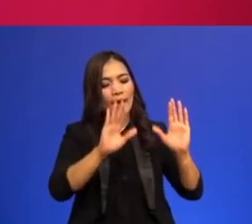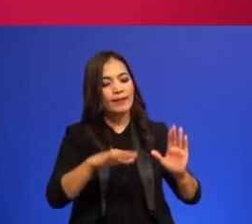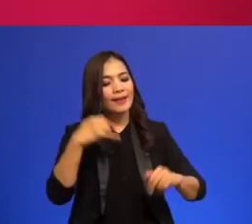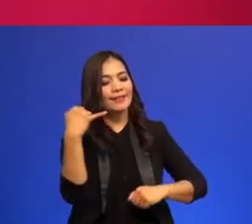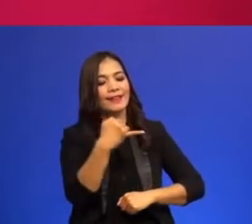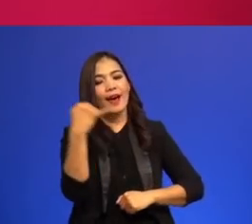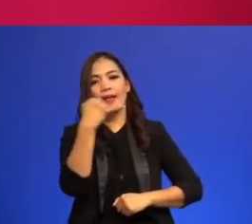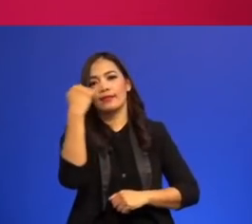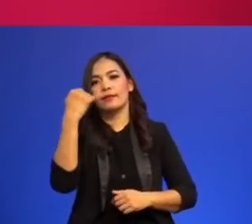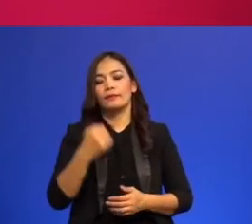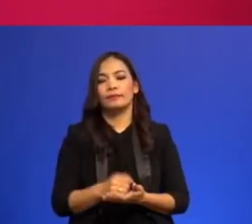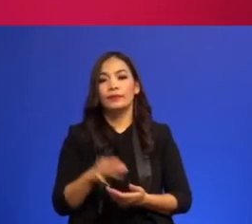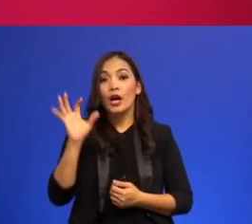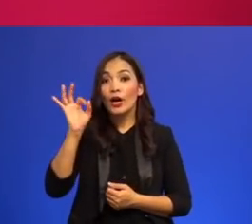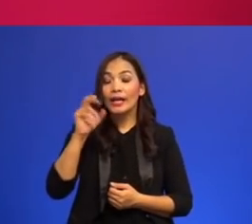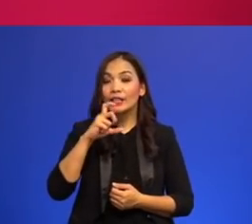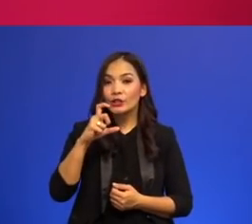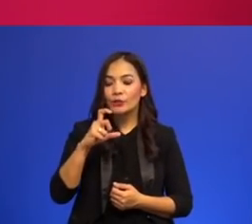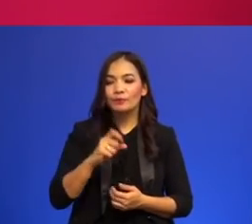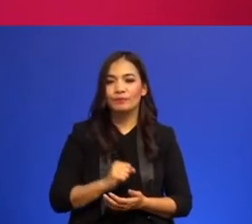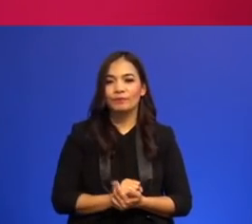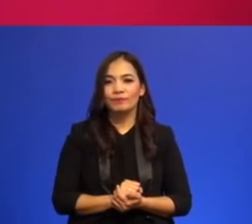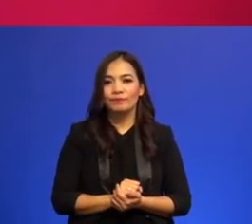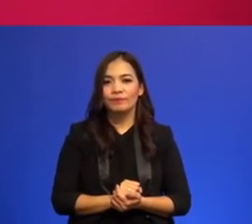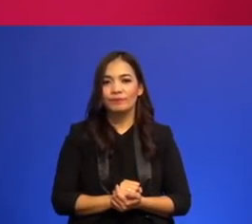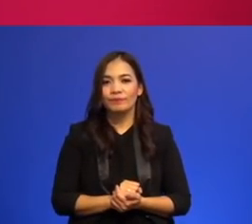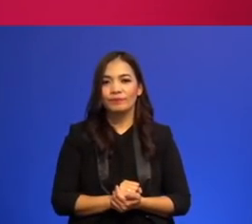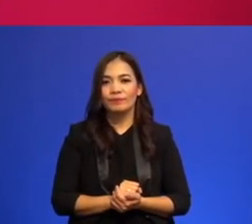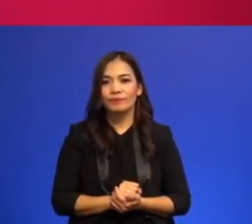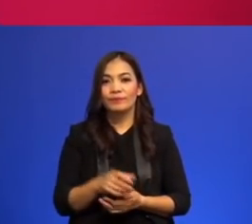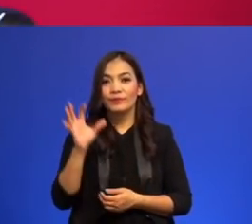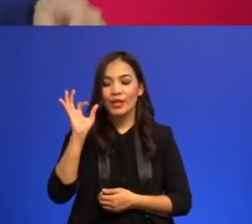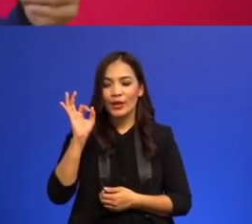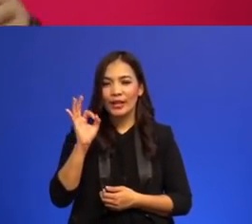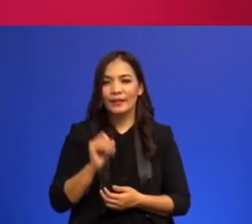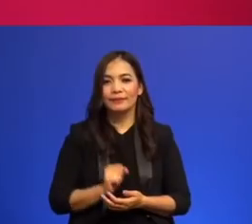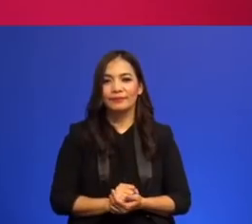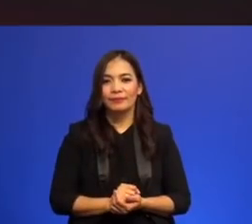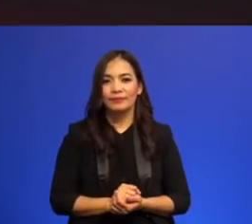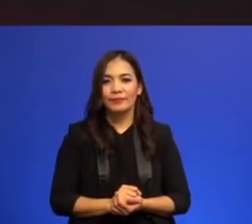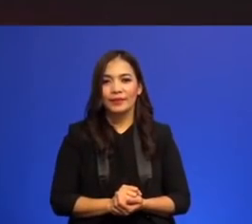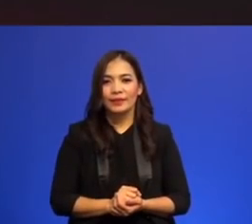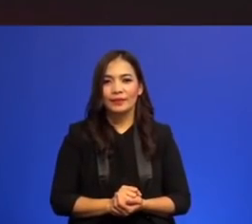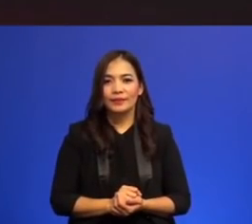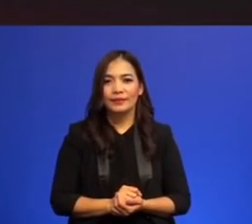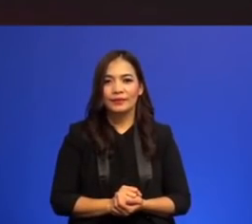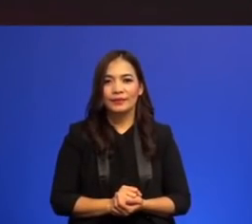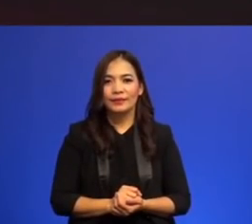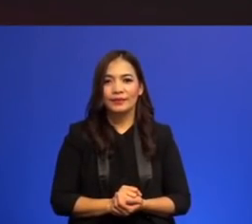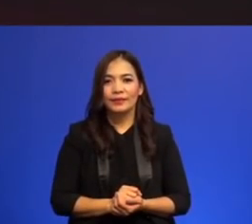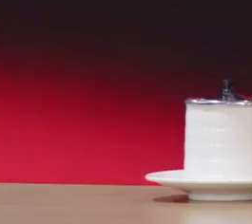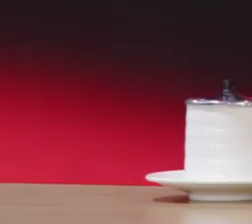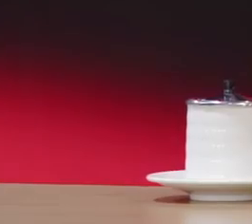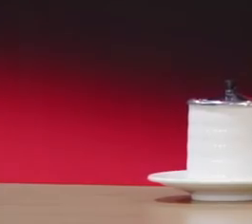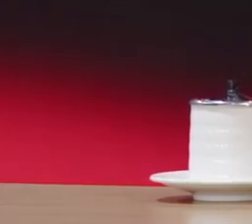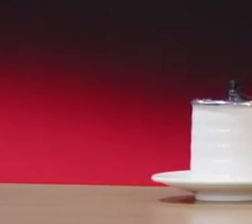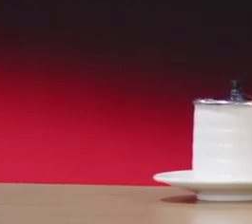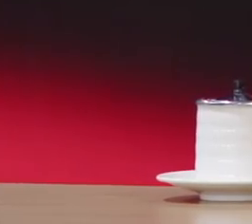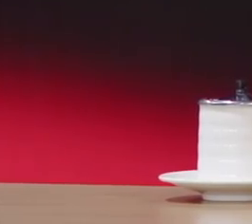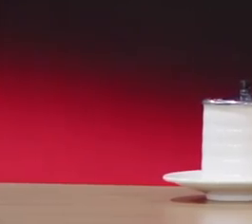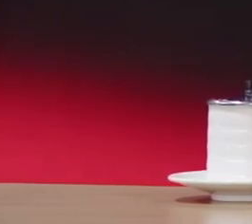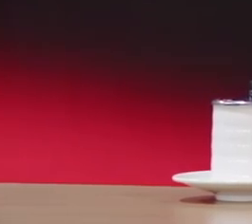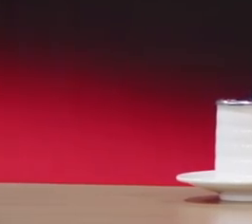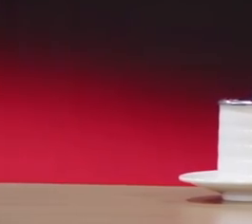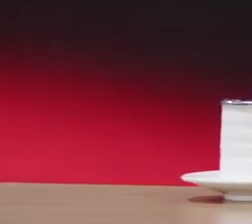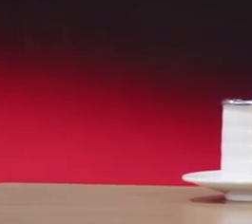Ya. Oke, cukup itu dulu. Silakan, baik. Reza. Rasanya dari penjelasan Bapak yang terakhir, judul